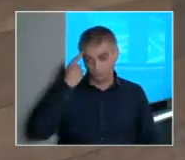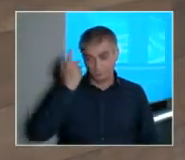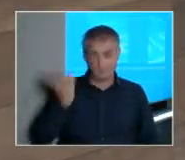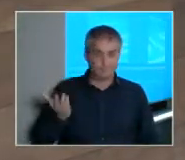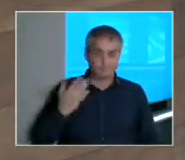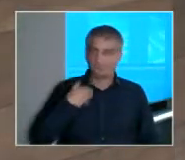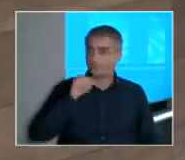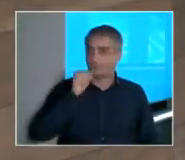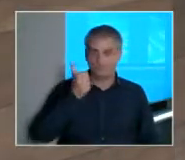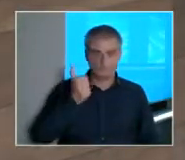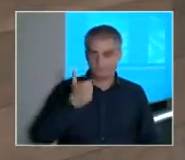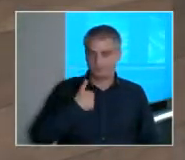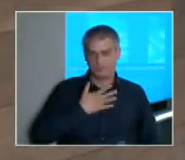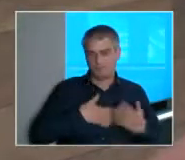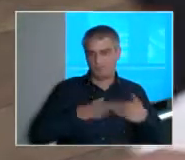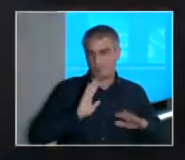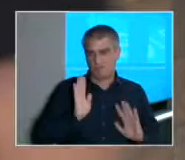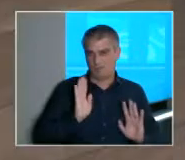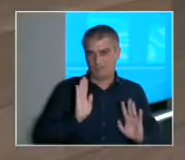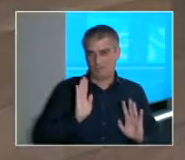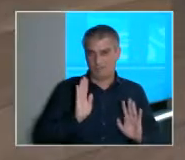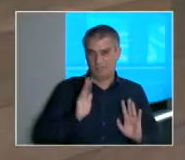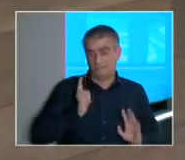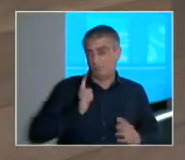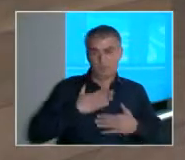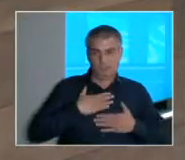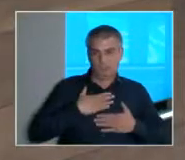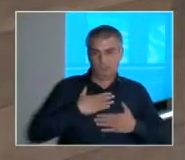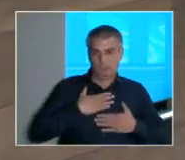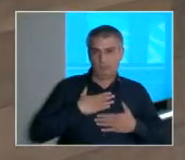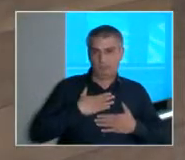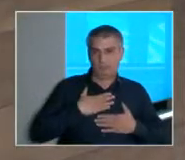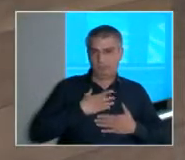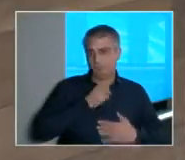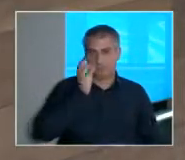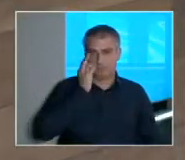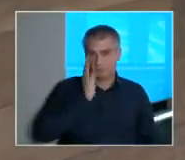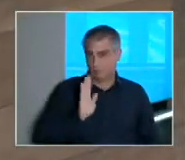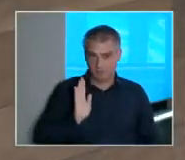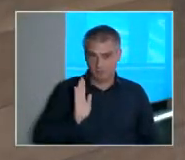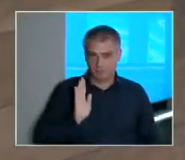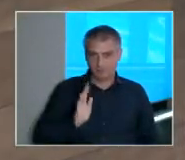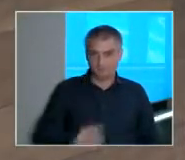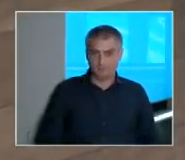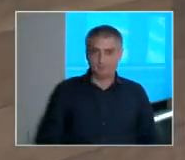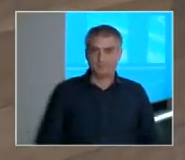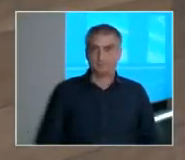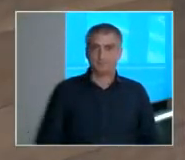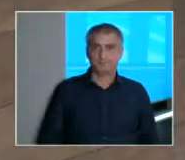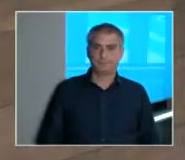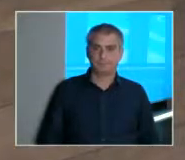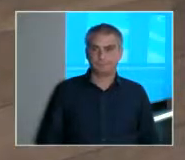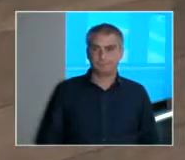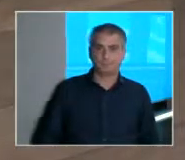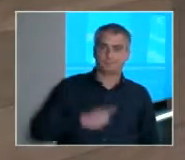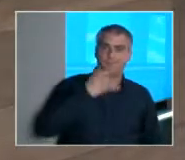חושבת, אני קודם כל לא מסמפתת אישית את אהוד ברק, כי אני